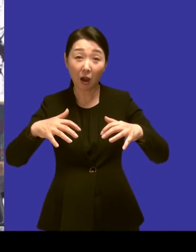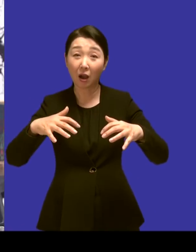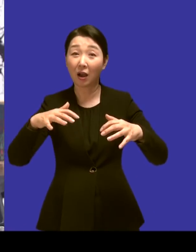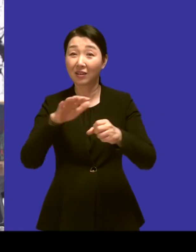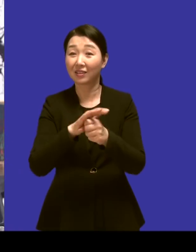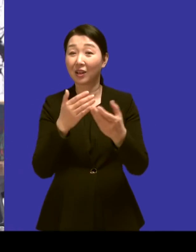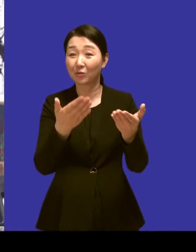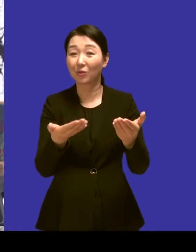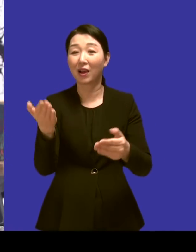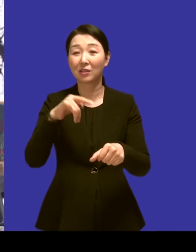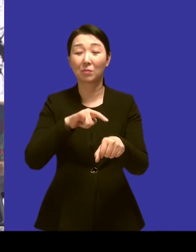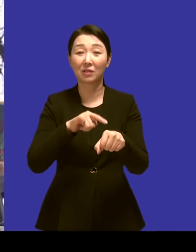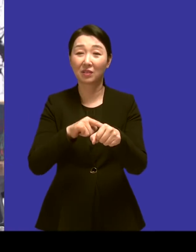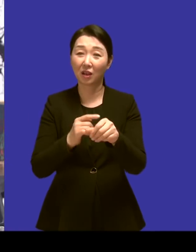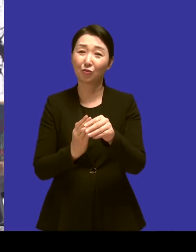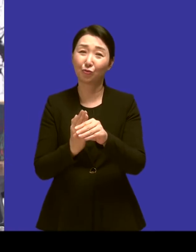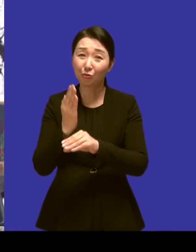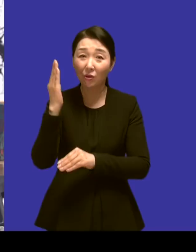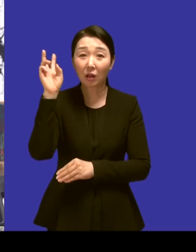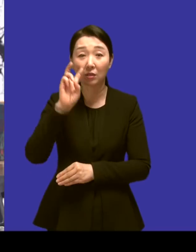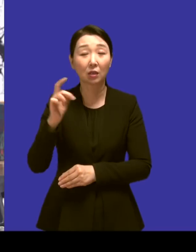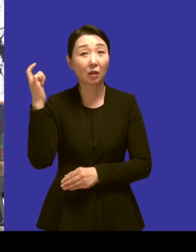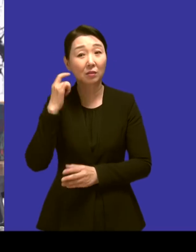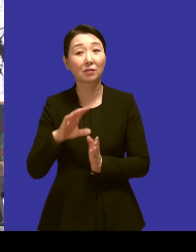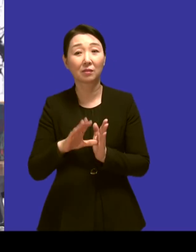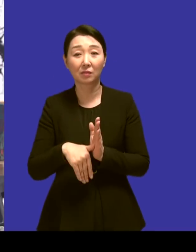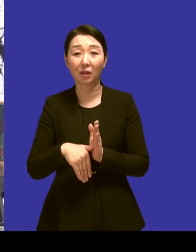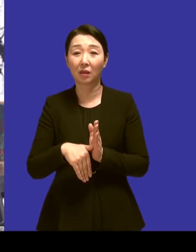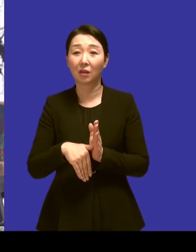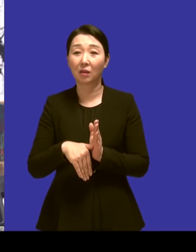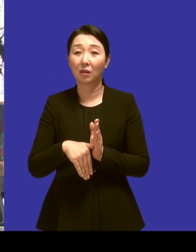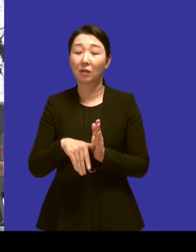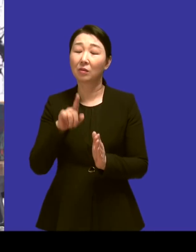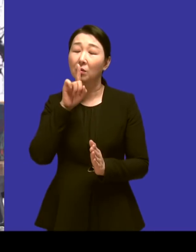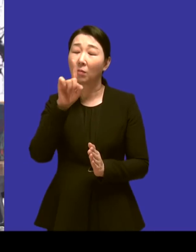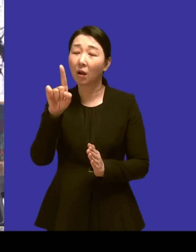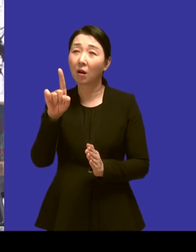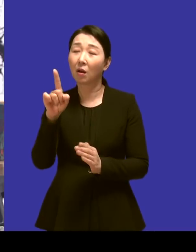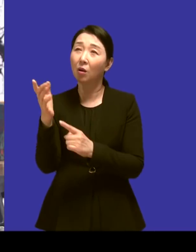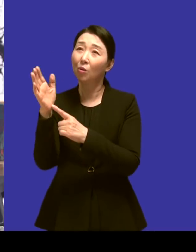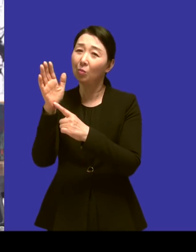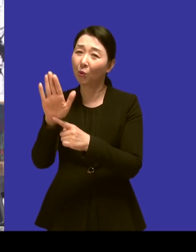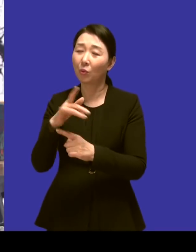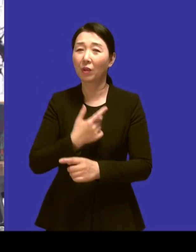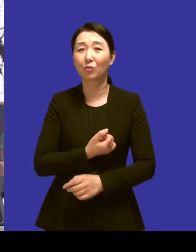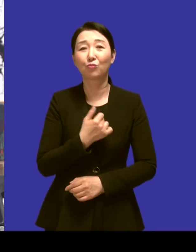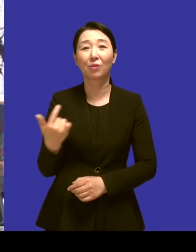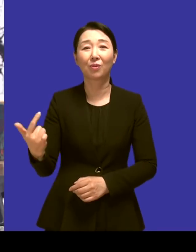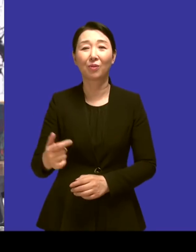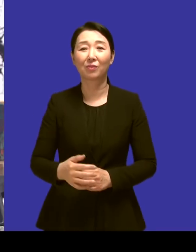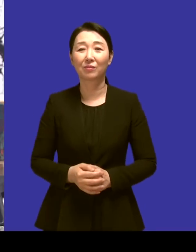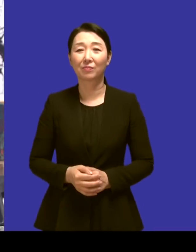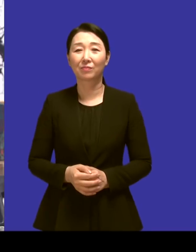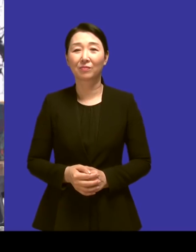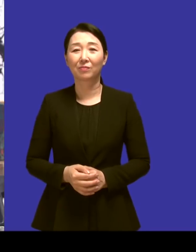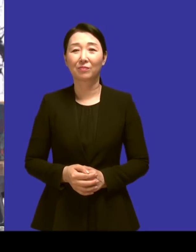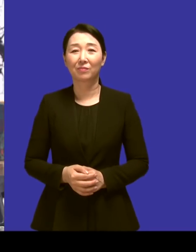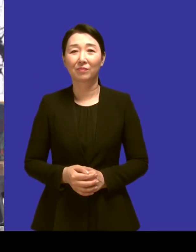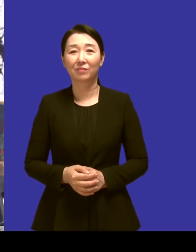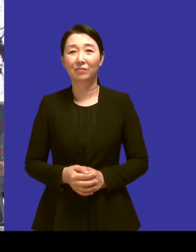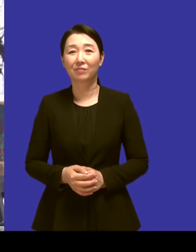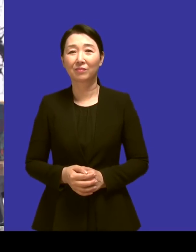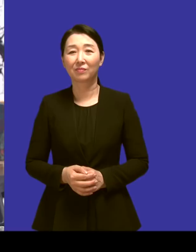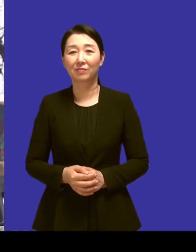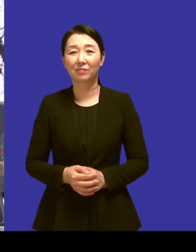근데 이 시간을 뚫고라는 찬양을 들으면서 네. 이 표현이 되게 저한테 약간 충격적으로 왔어요. 야,